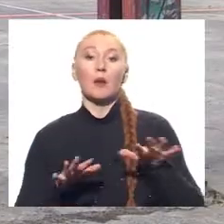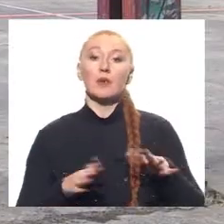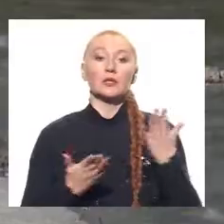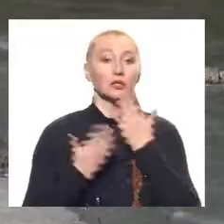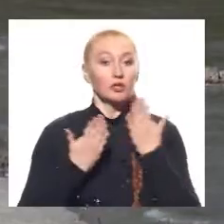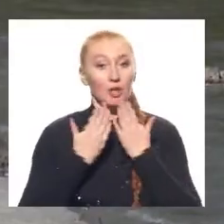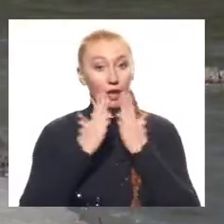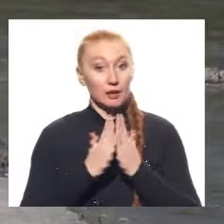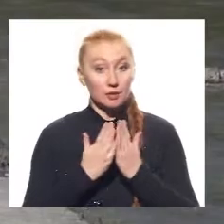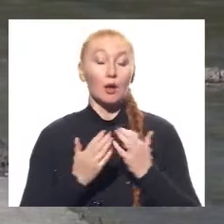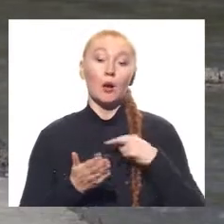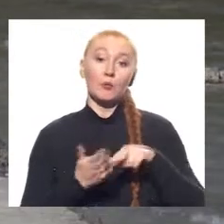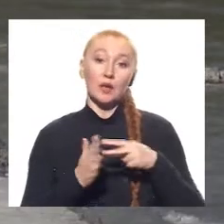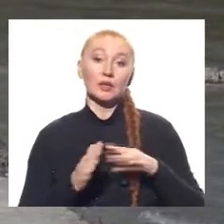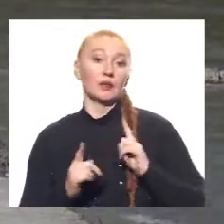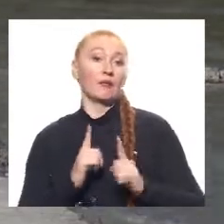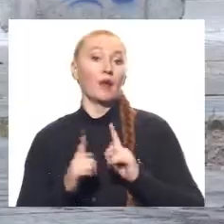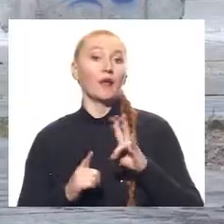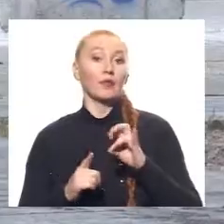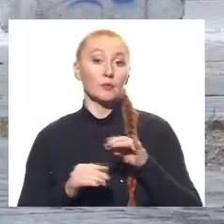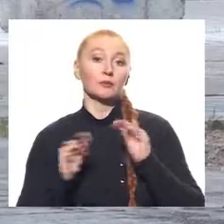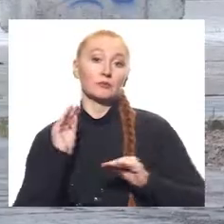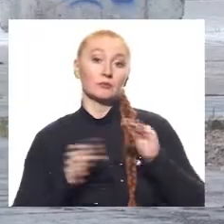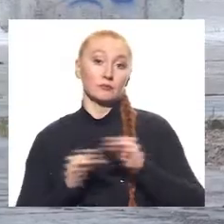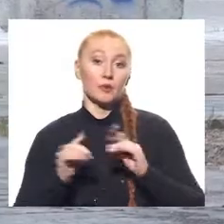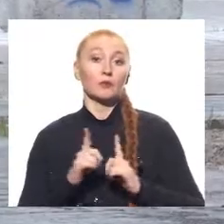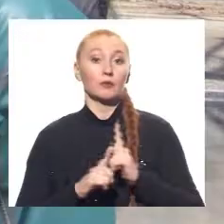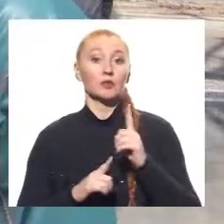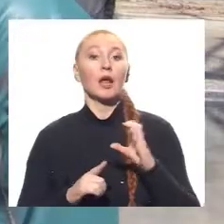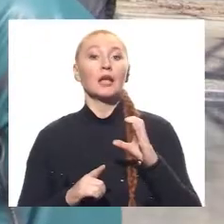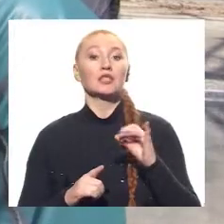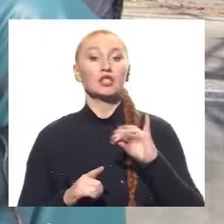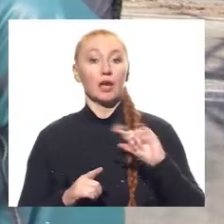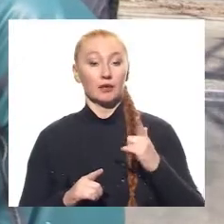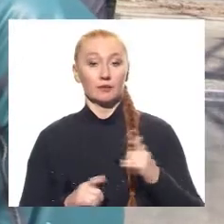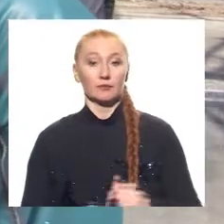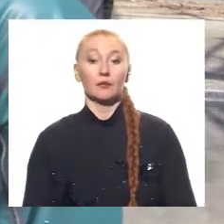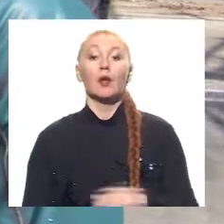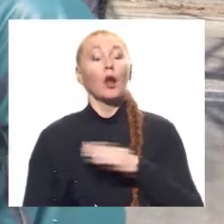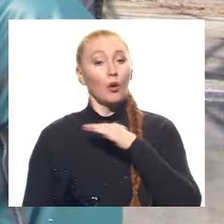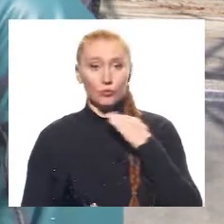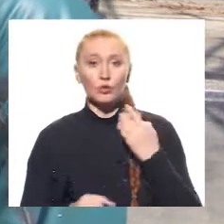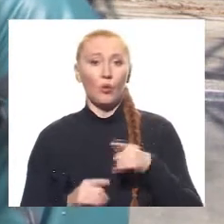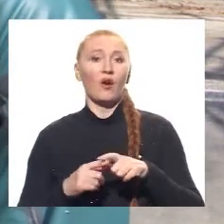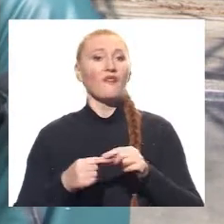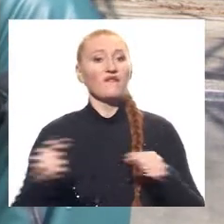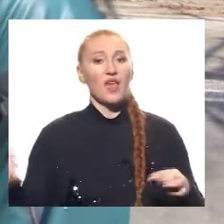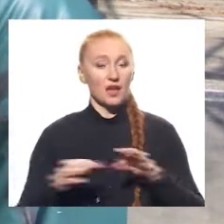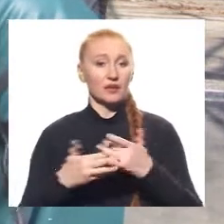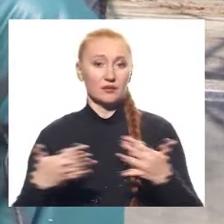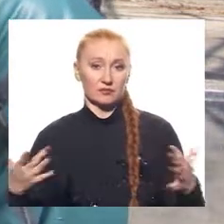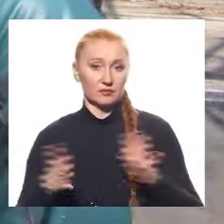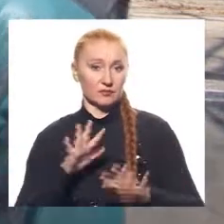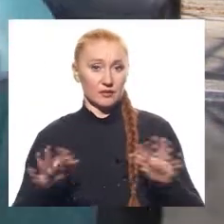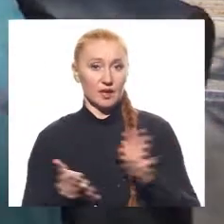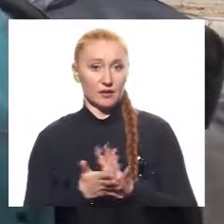книжок. Такою планують зробити набережну. Роботи з облаштування території тут розпочали в січні. Багато веток, зарослей. Тут